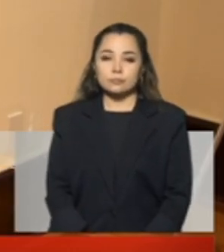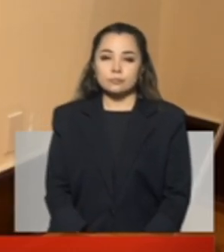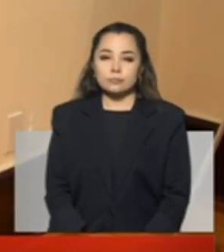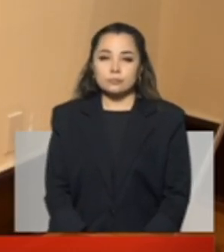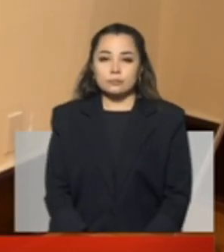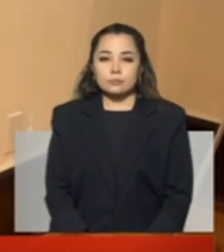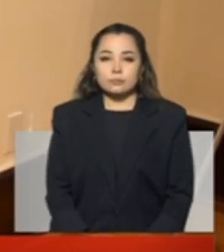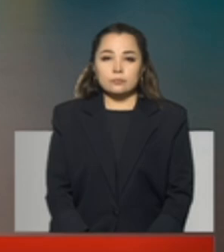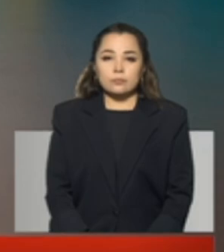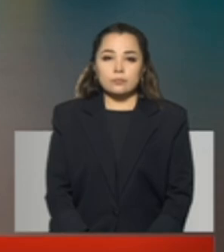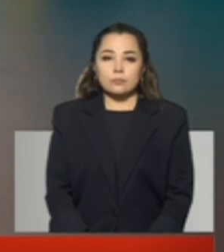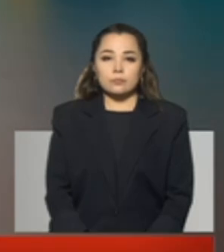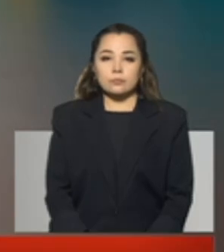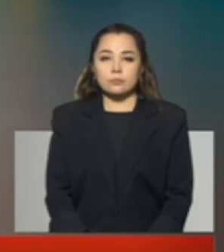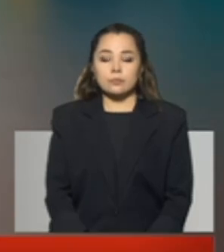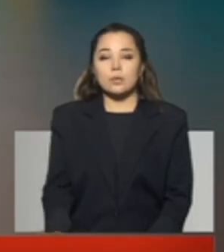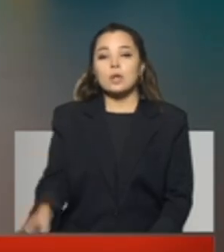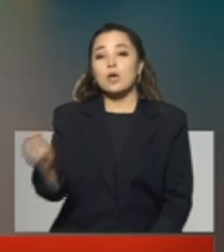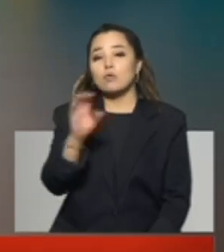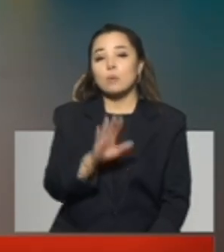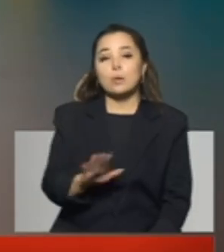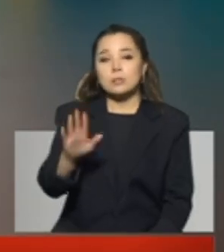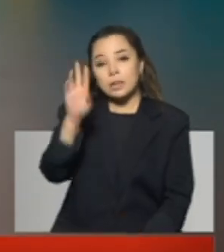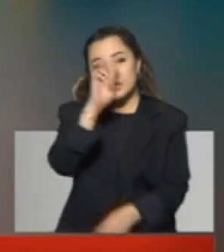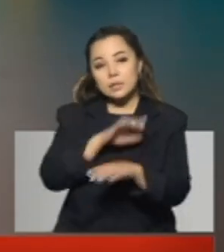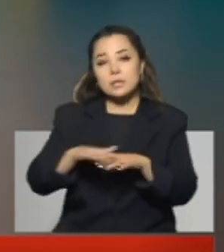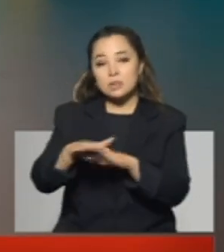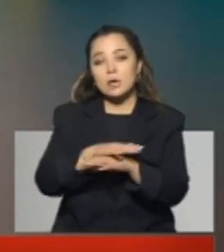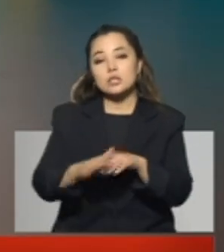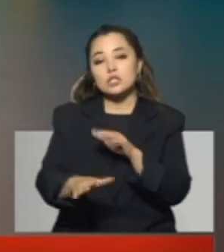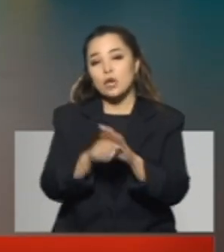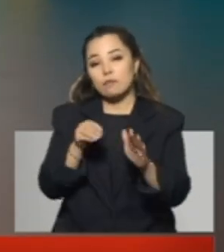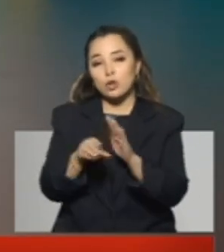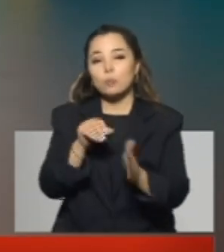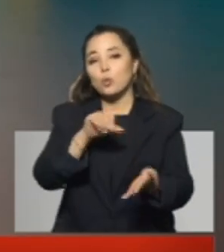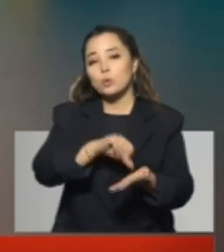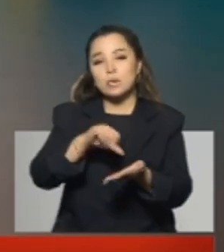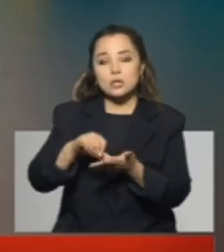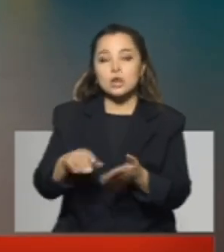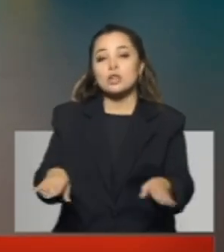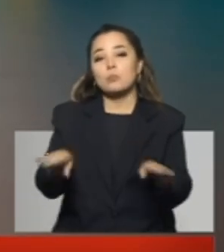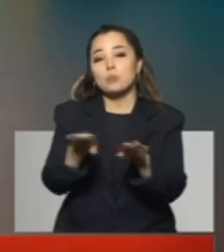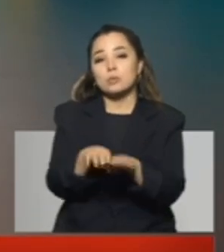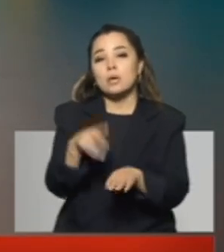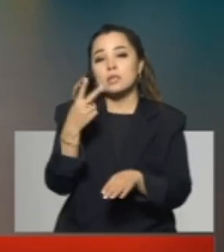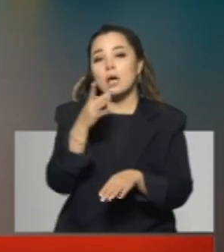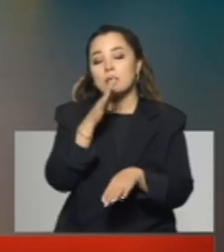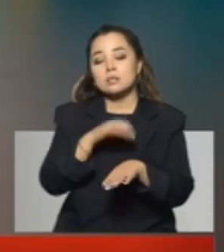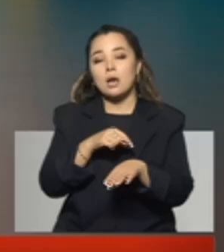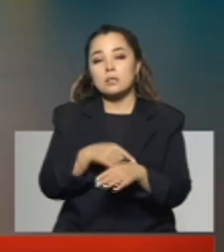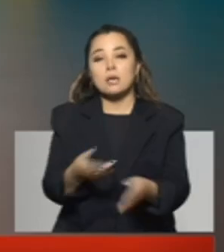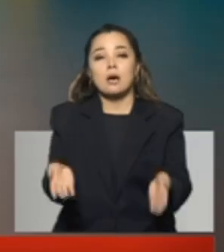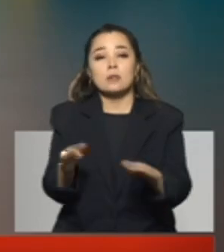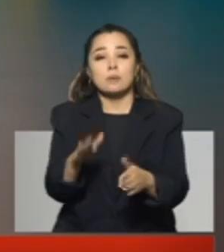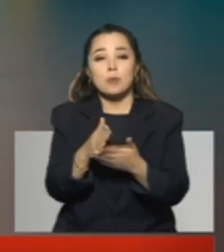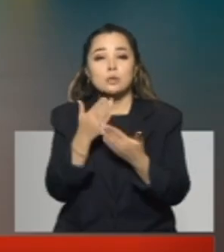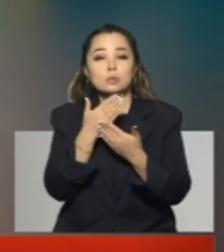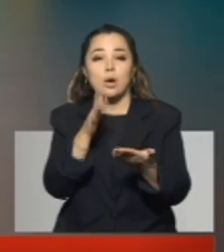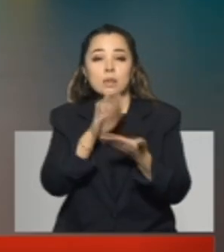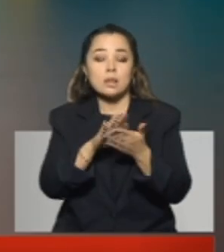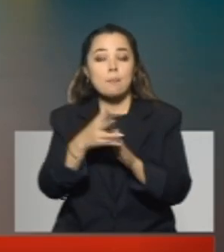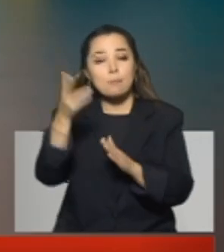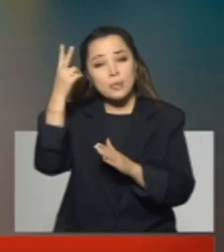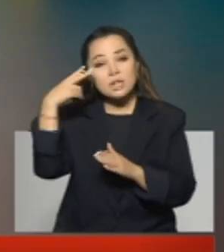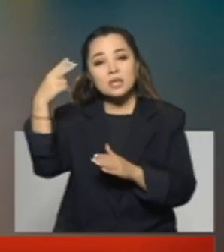ақш. Ал Еуропа елдеріндегі референдум учаскелерінің жабылуына 2 сағат қалды. Соңғы сағаттарда